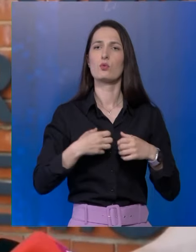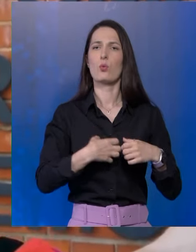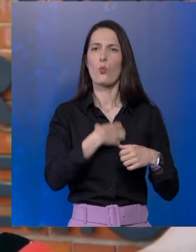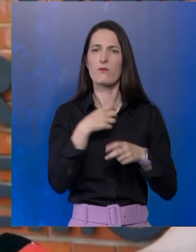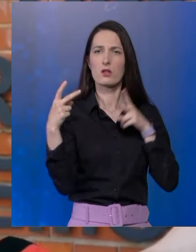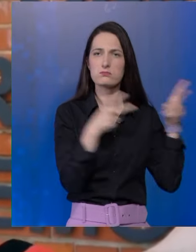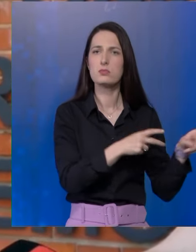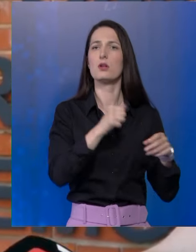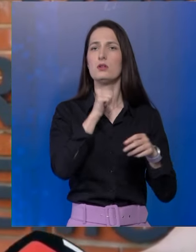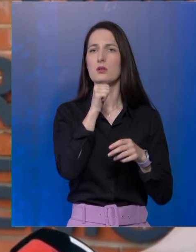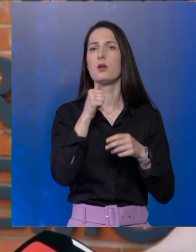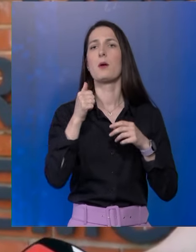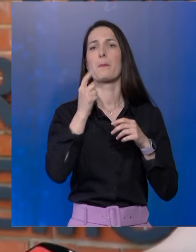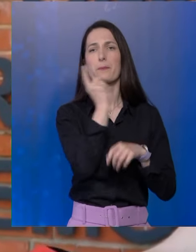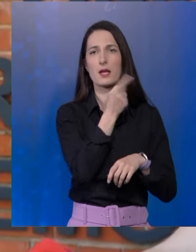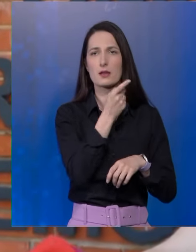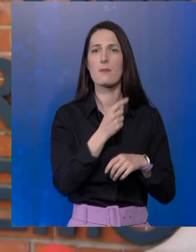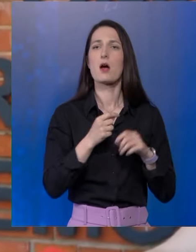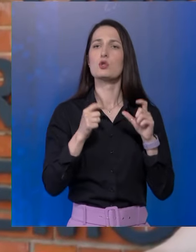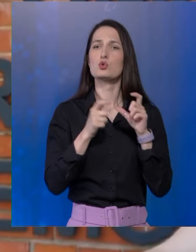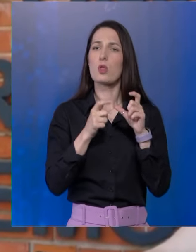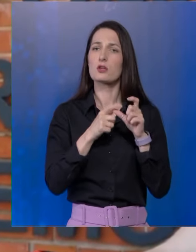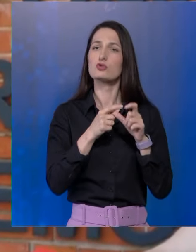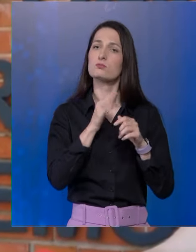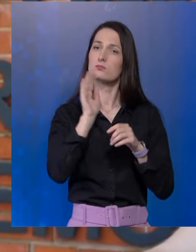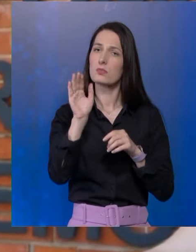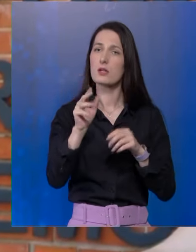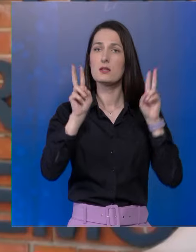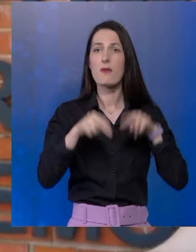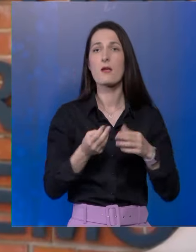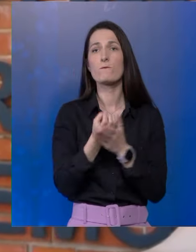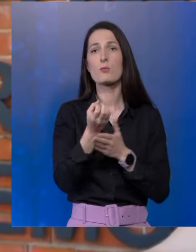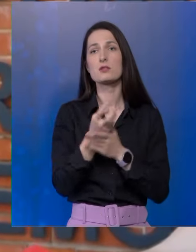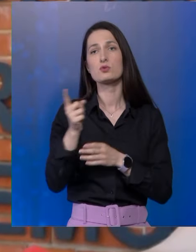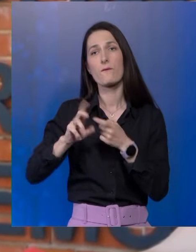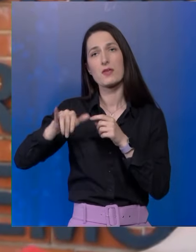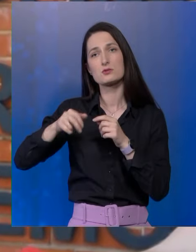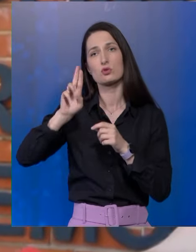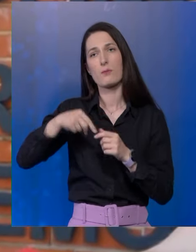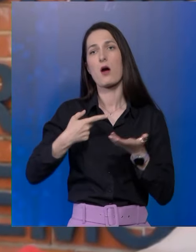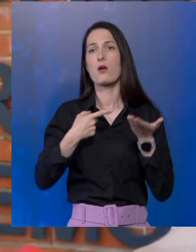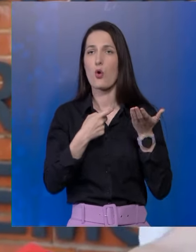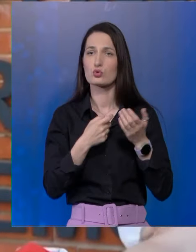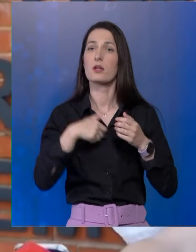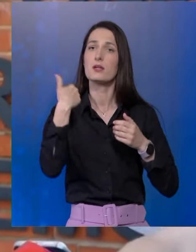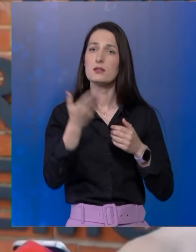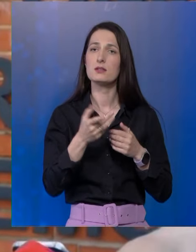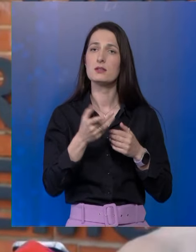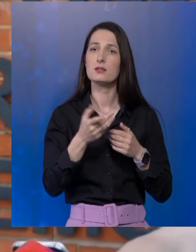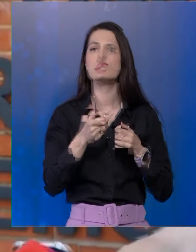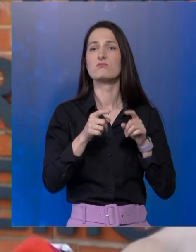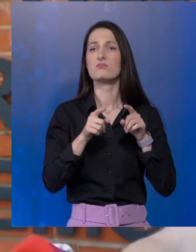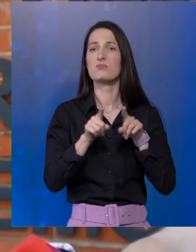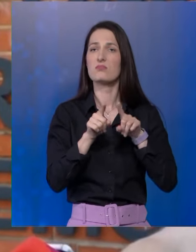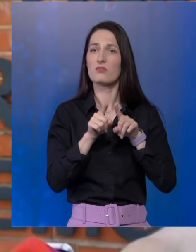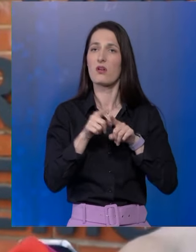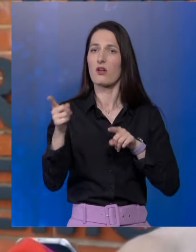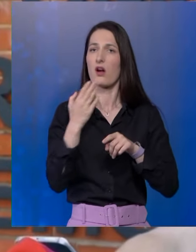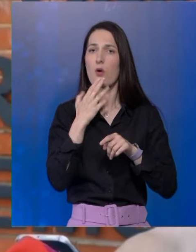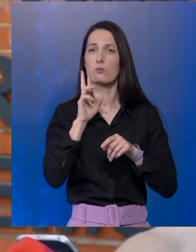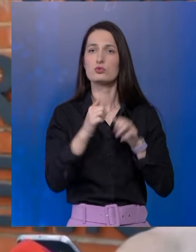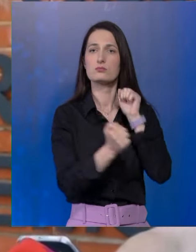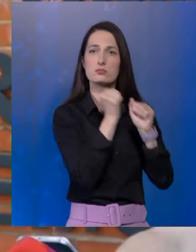skrenuo pažnju da ima informaciju da Fejzić nosi naoružanje, te da je sklon verbalnim i fizičkim okršajima, navedeno je u službenoj